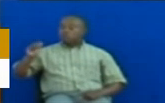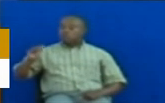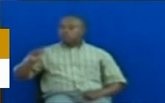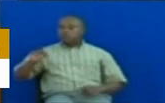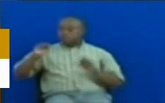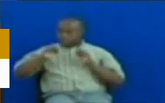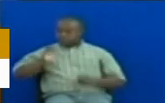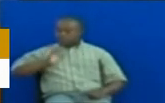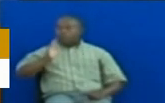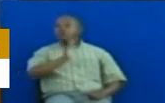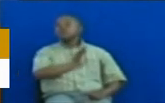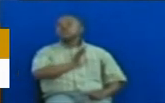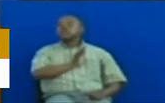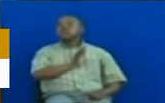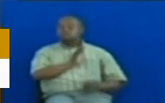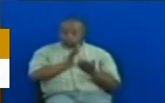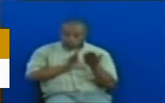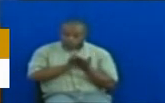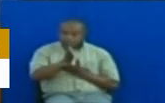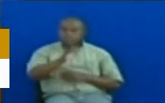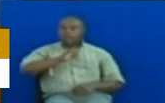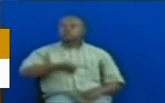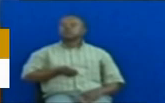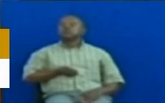EWURA kupitisha leseni.